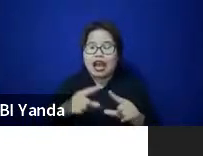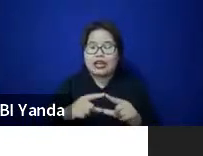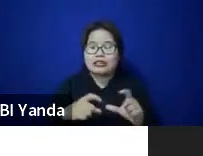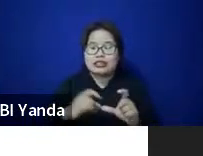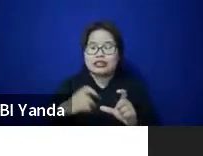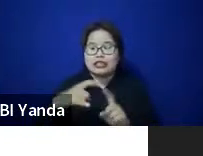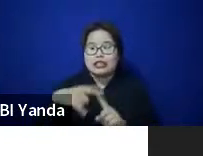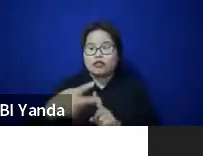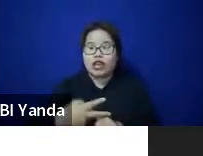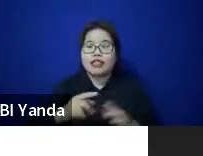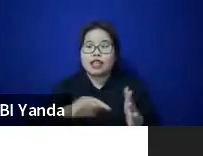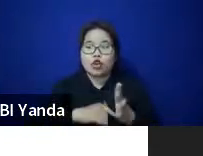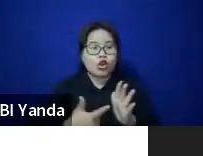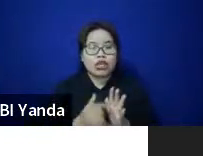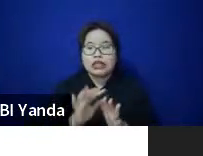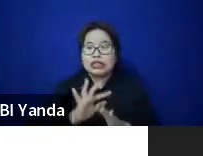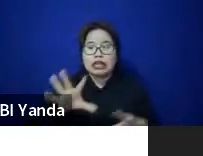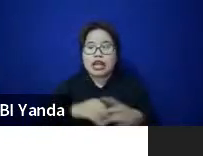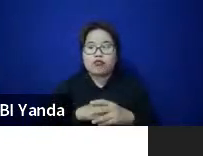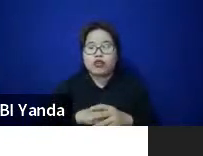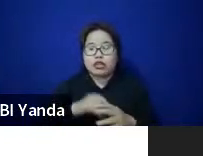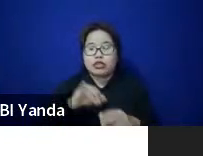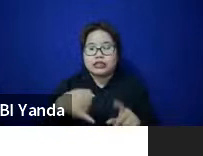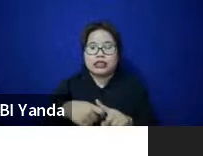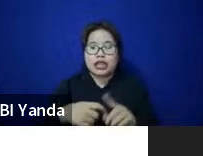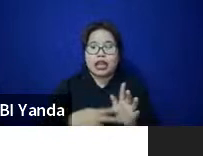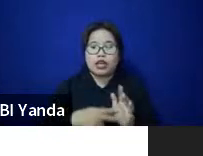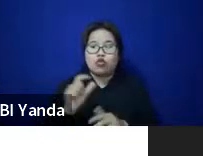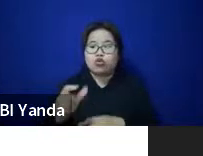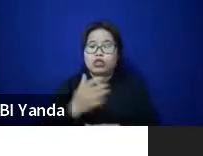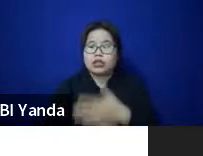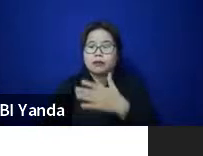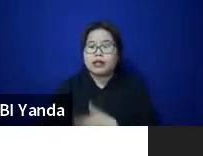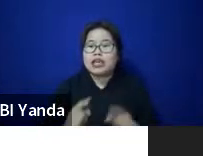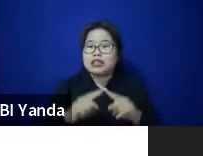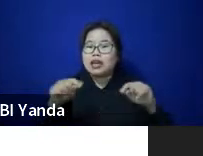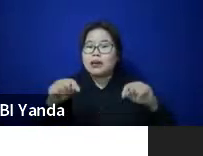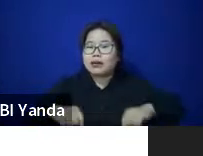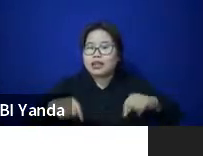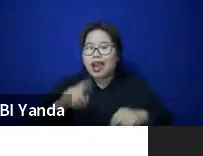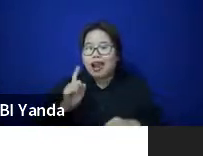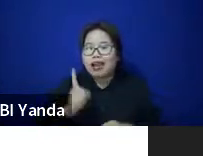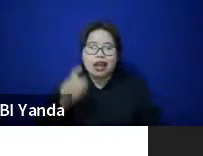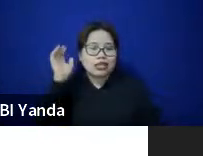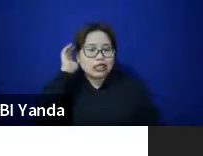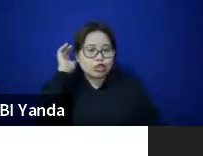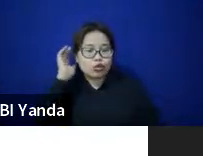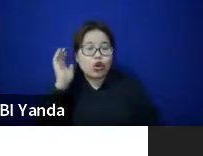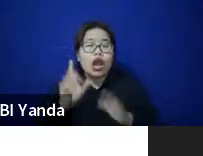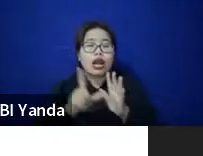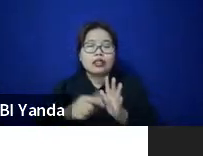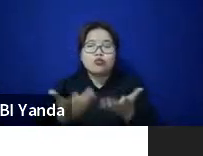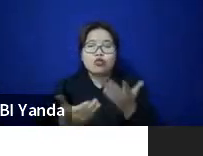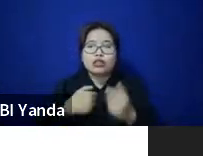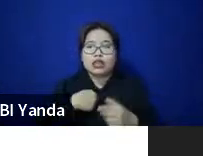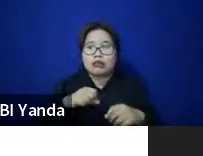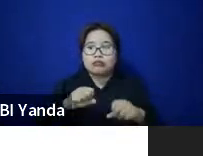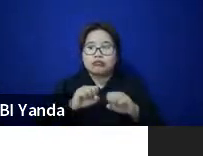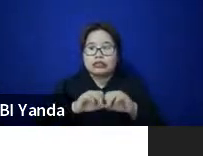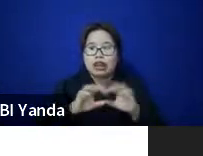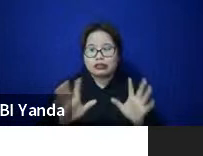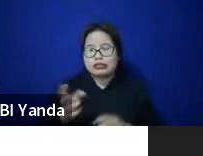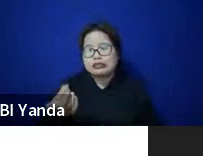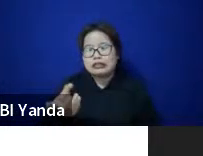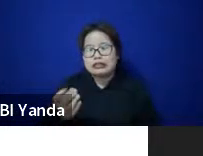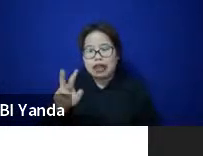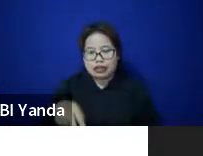yang tidak di-cover oleh JKN bagi penyandang disabilitas. Namun ini pun juga ada isunya, nanti saya akan eksplor sedikit lagi